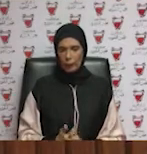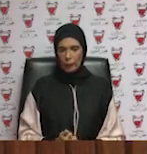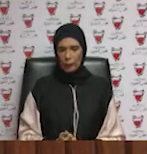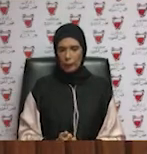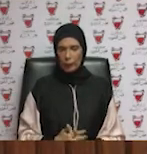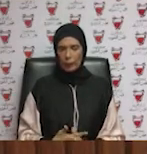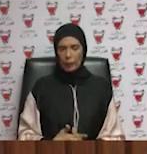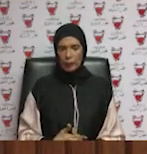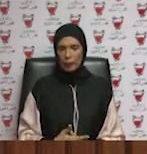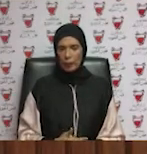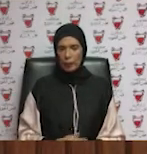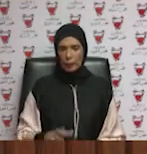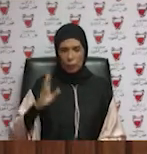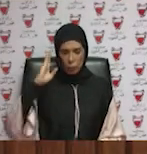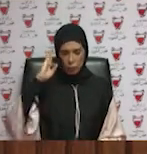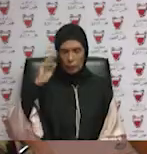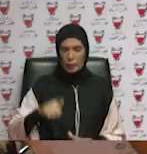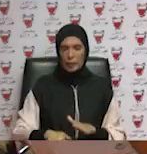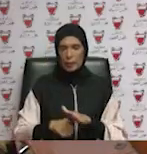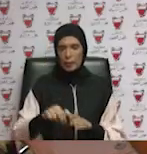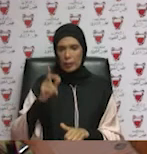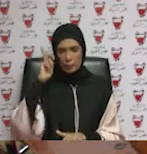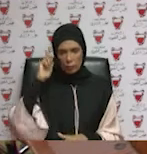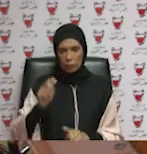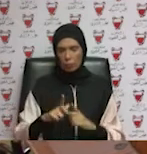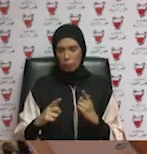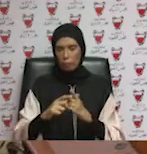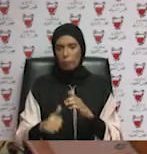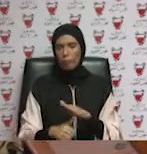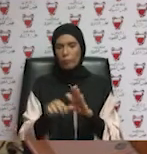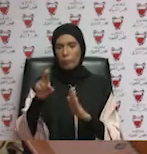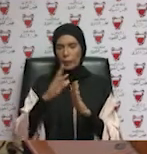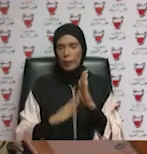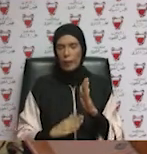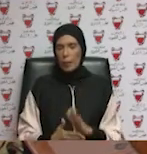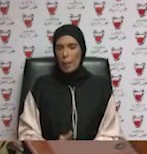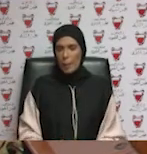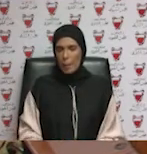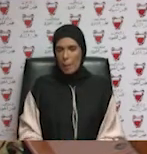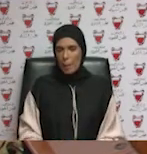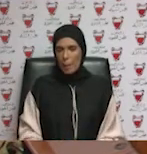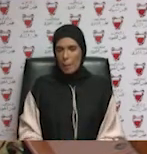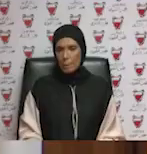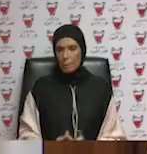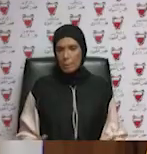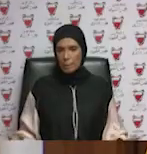شكرا معالي الرئيس، شكرا لرئيس أعضاء اللجنة على تقريرهم، رغم أنه يخالف رأي